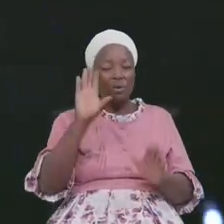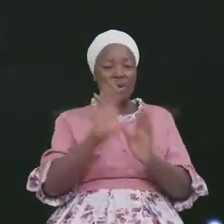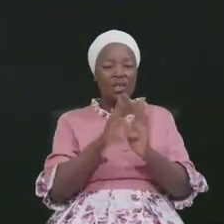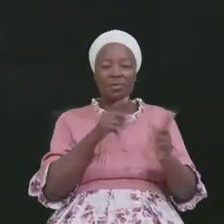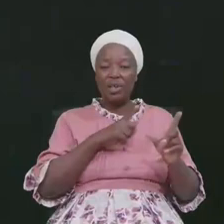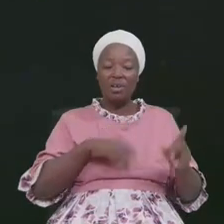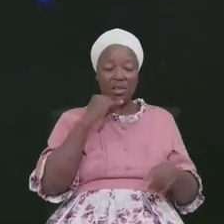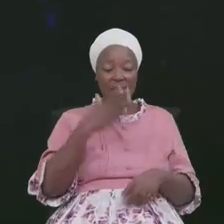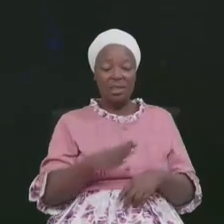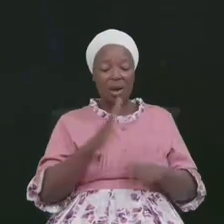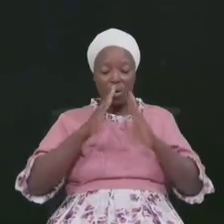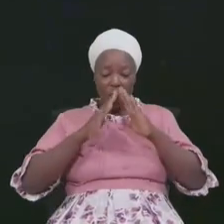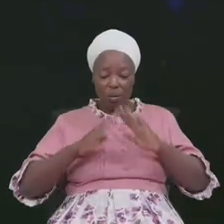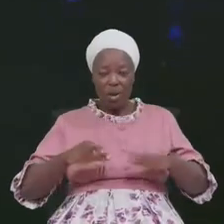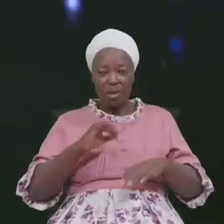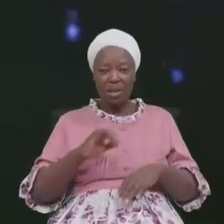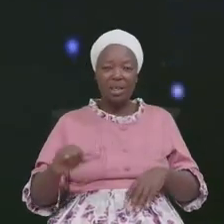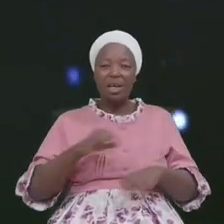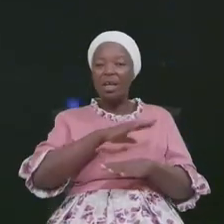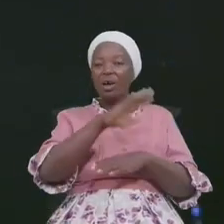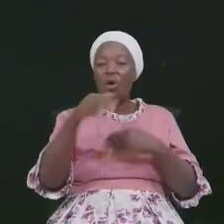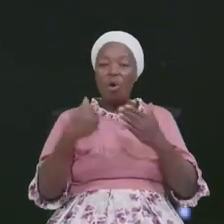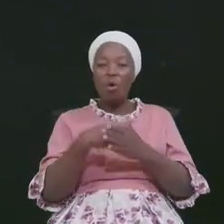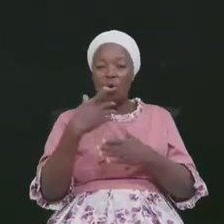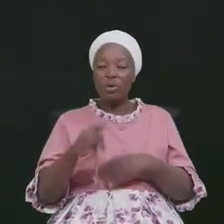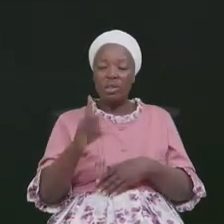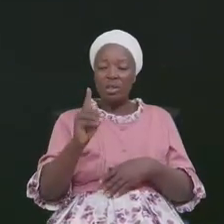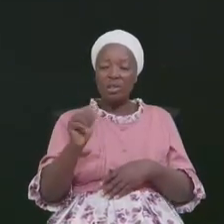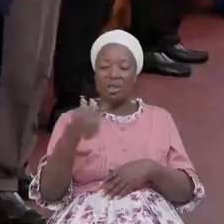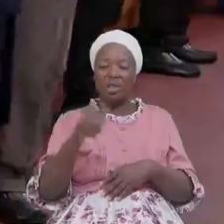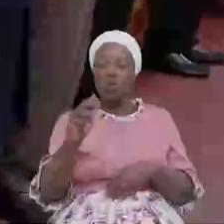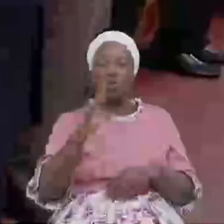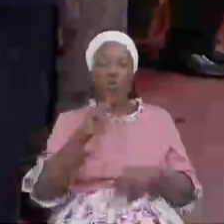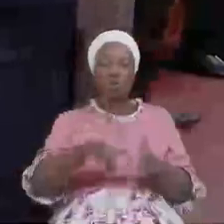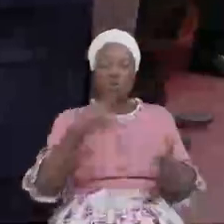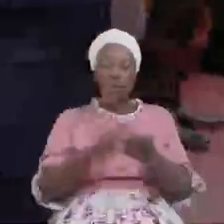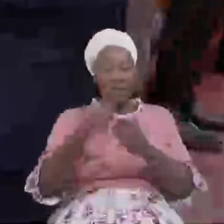tranquillement, tous leurs dagons vont commencer à tomber l'un après l'autre.